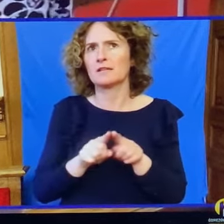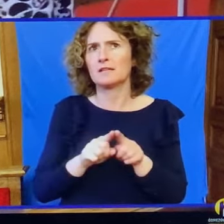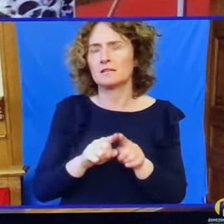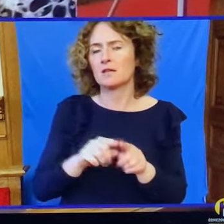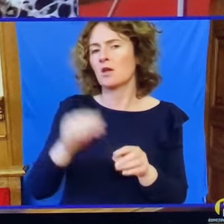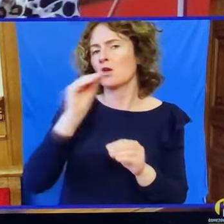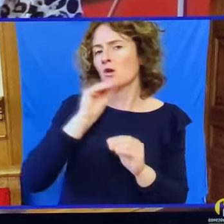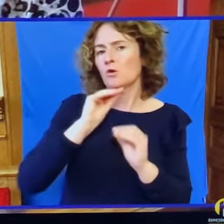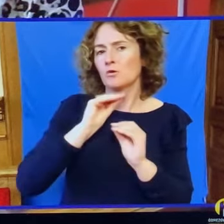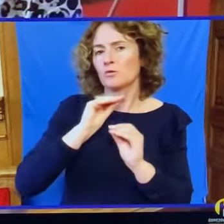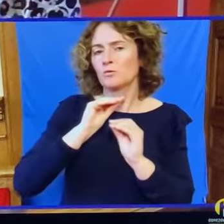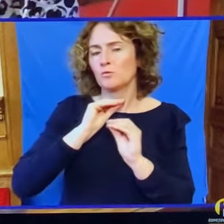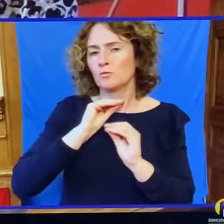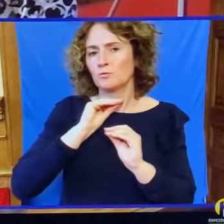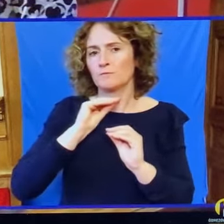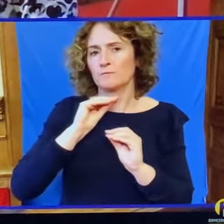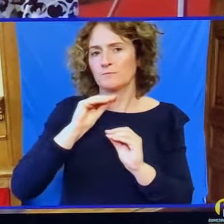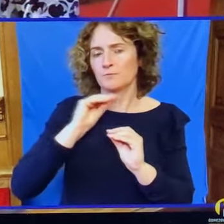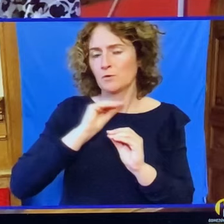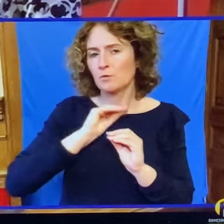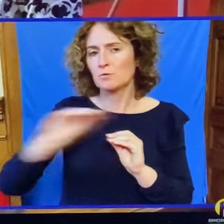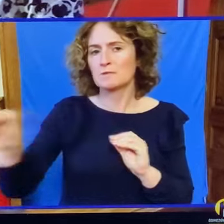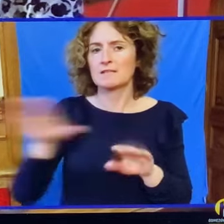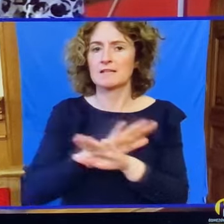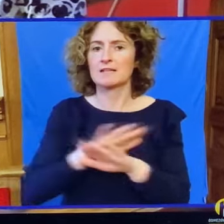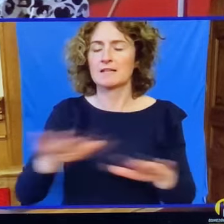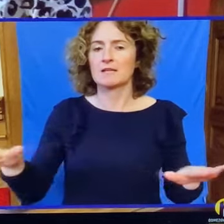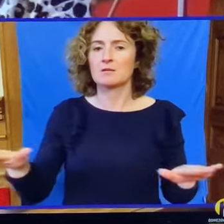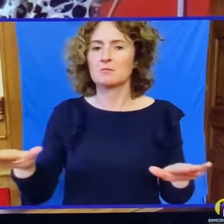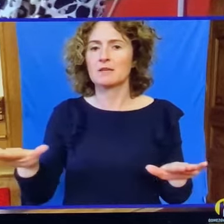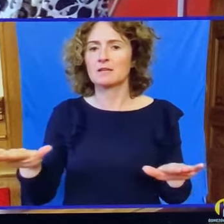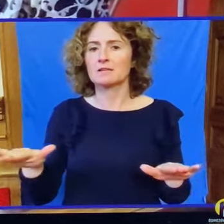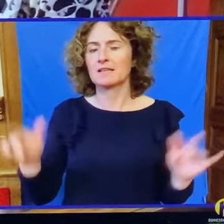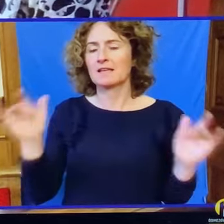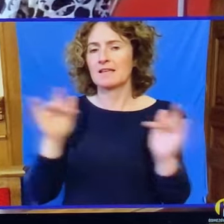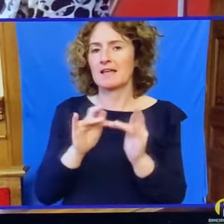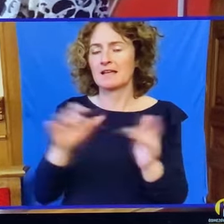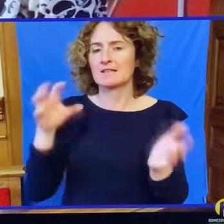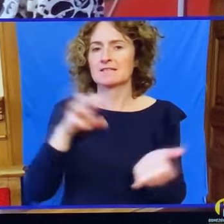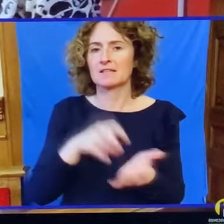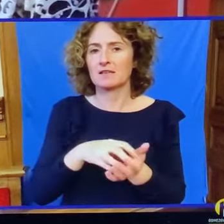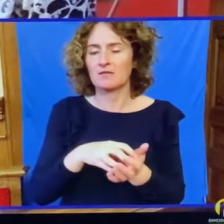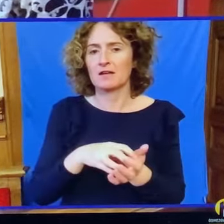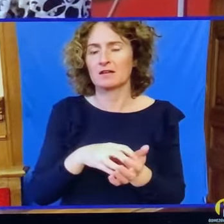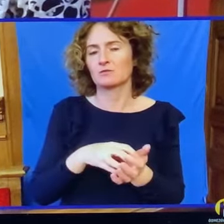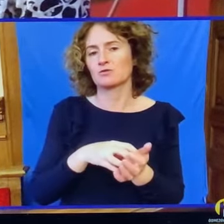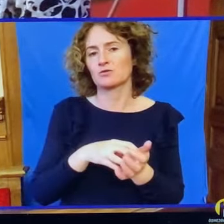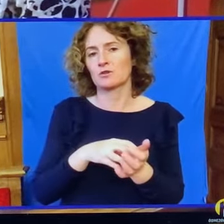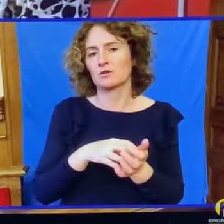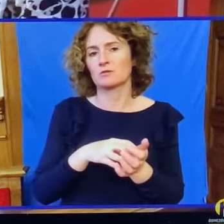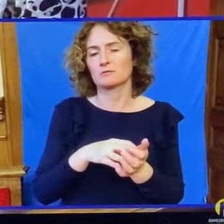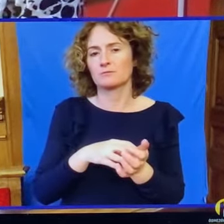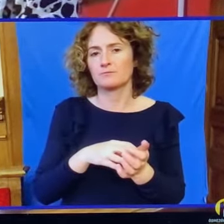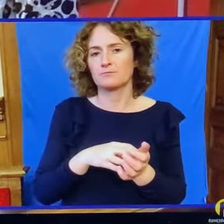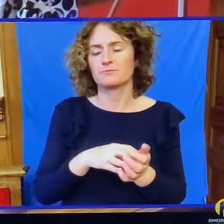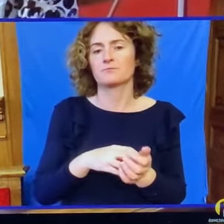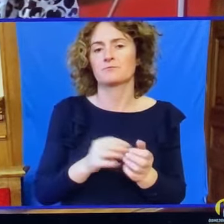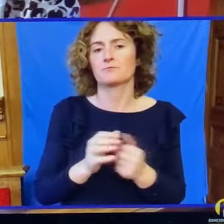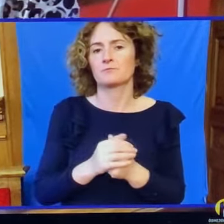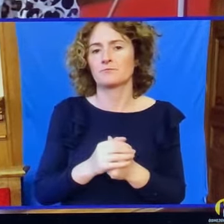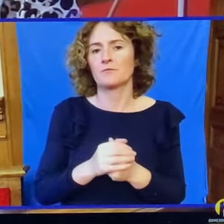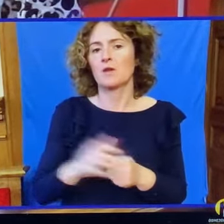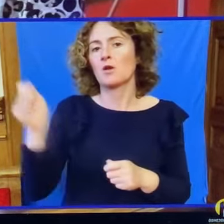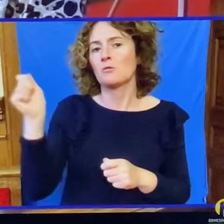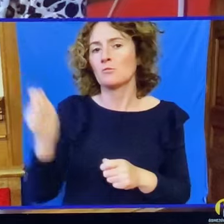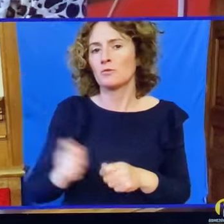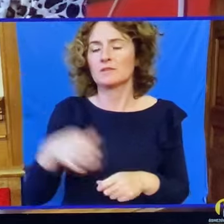ellenzéki szavazónak, hogy mihez tartsák magukat. Büntetik a Fideszre szavazókat is, azért az